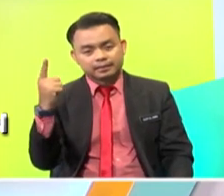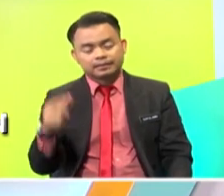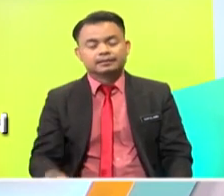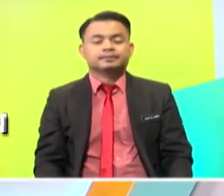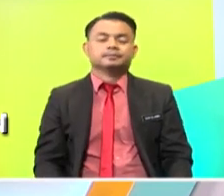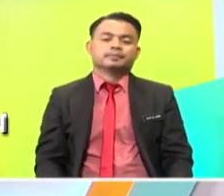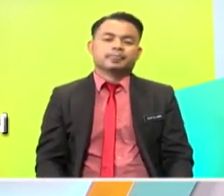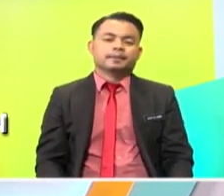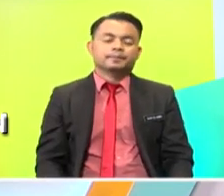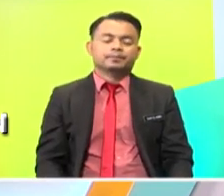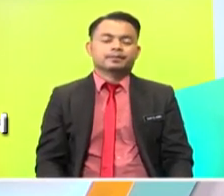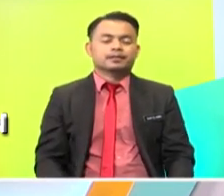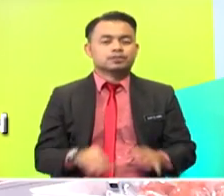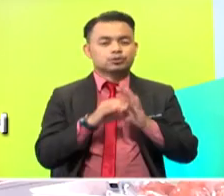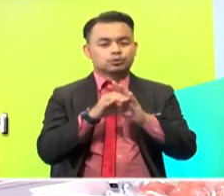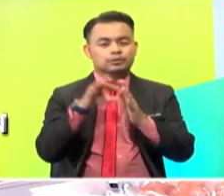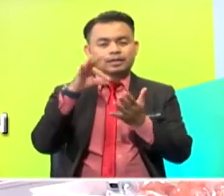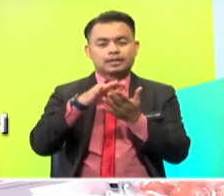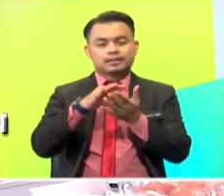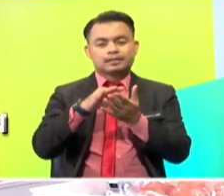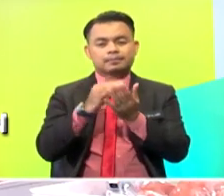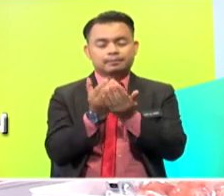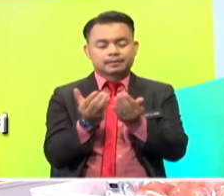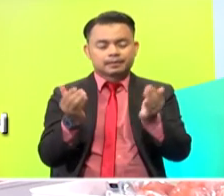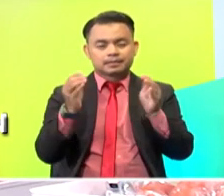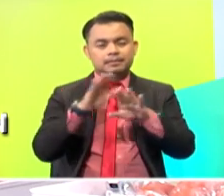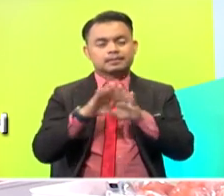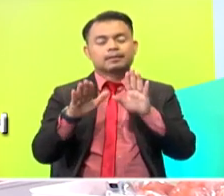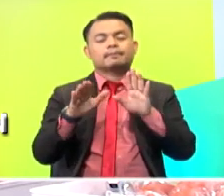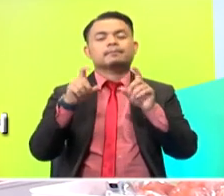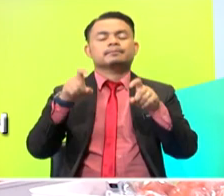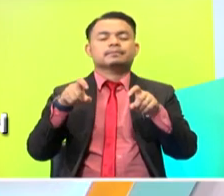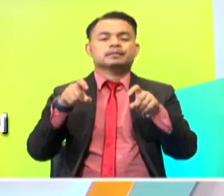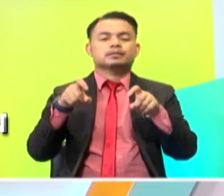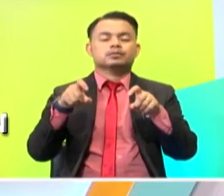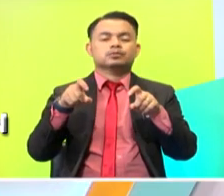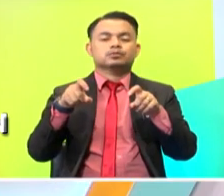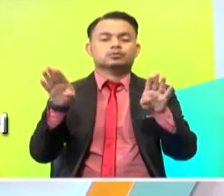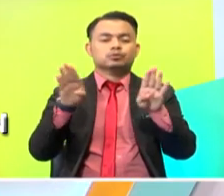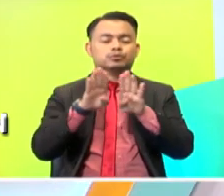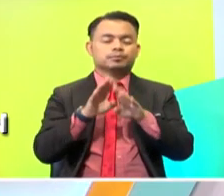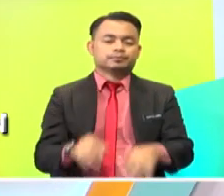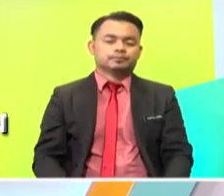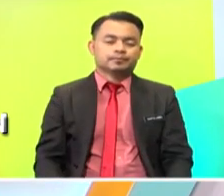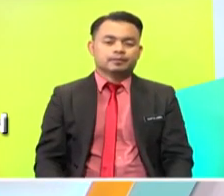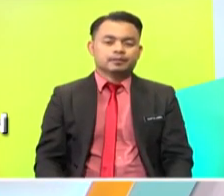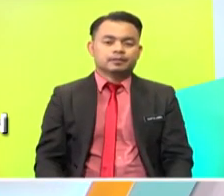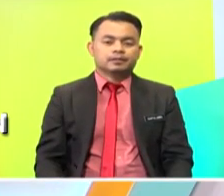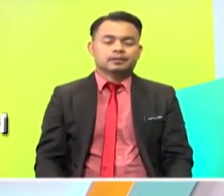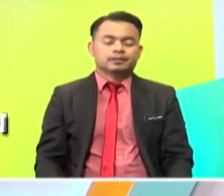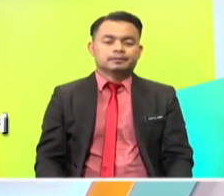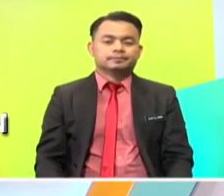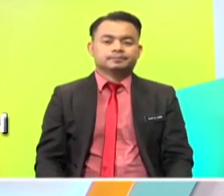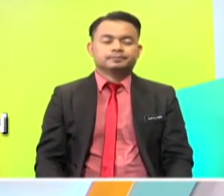ayam di dalam bekas tak perlu kedaulatan C gua gak peduli sebab kita tidak ada masalah dengan udara